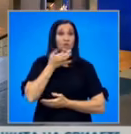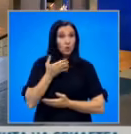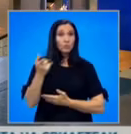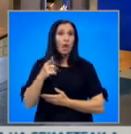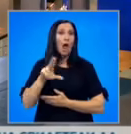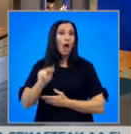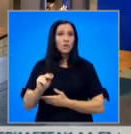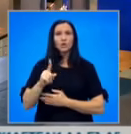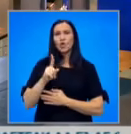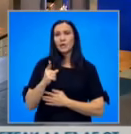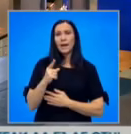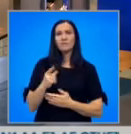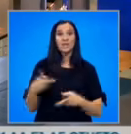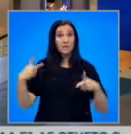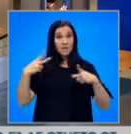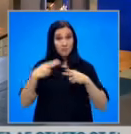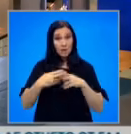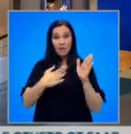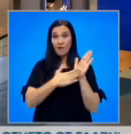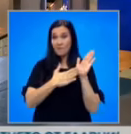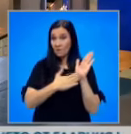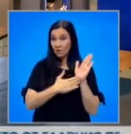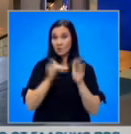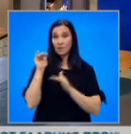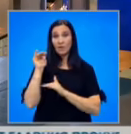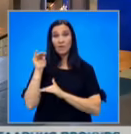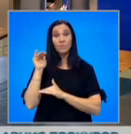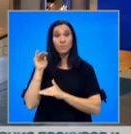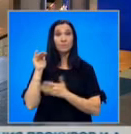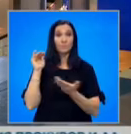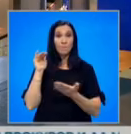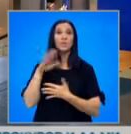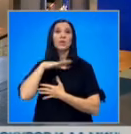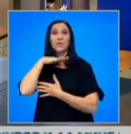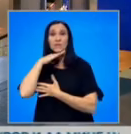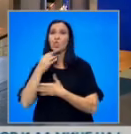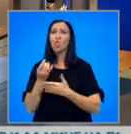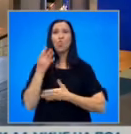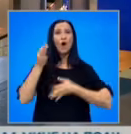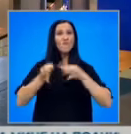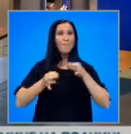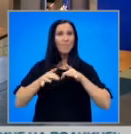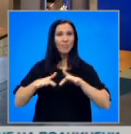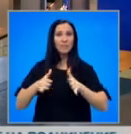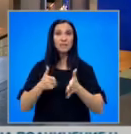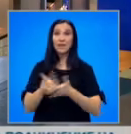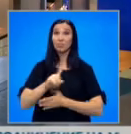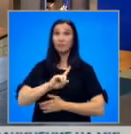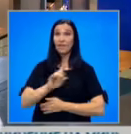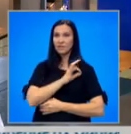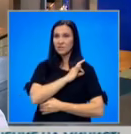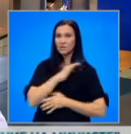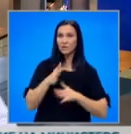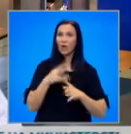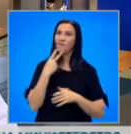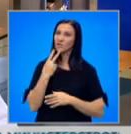И тя каза, че трябва да се предотврати факта да се стигне до нова пандемия сред неваксинираните хора. Чуйте